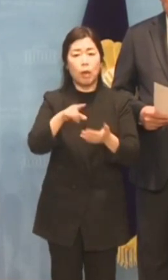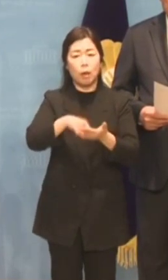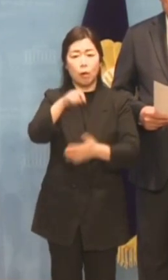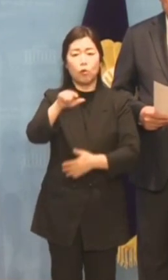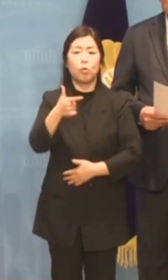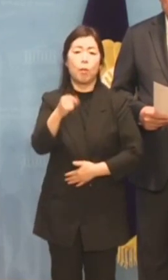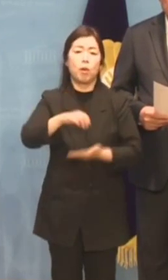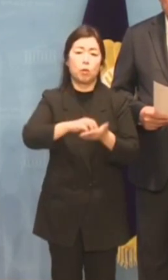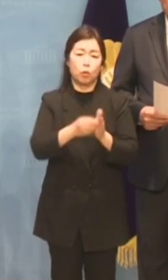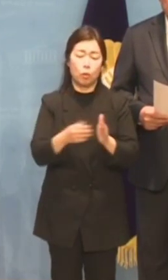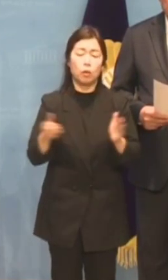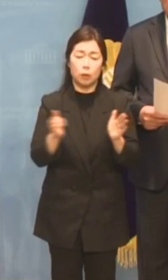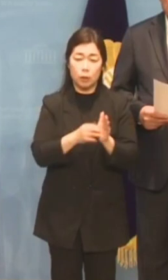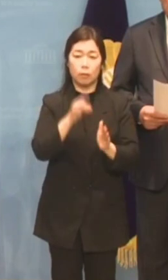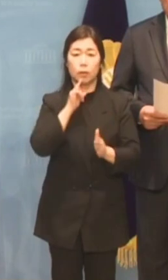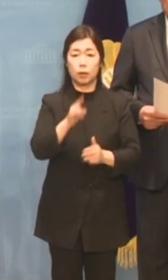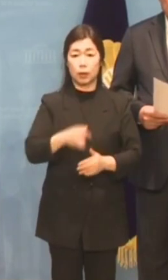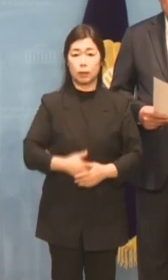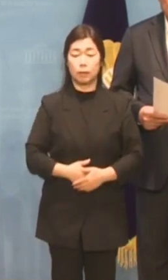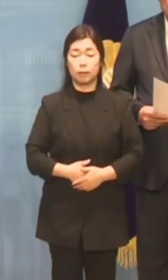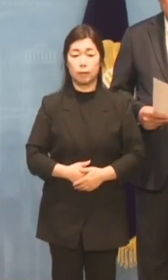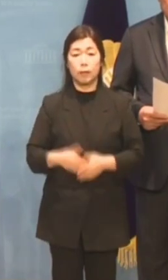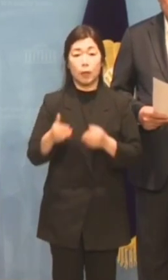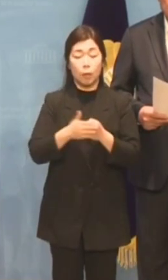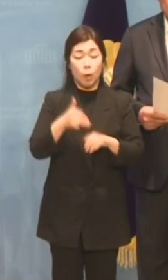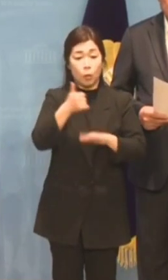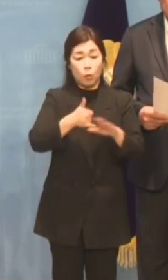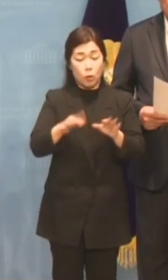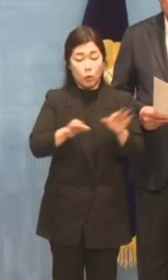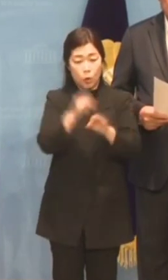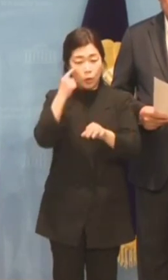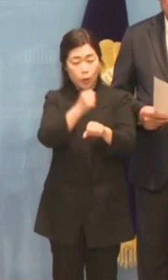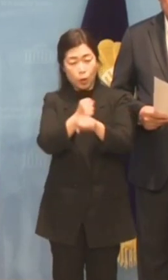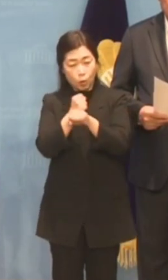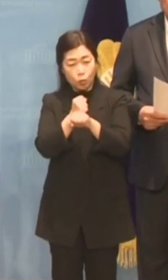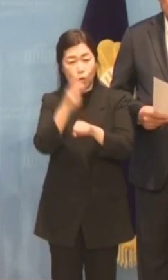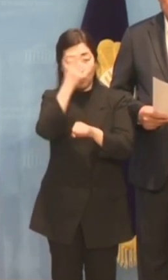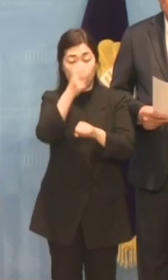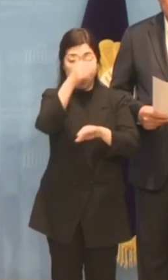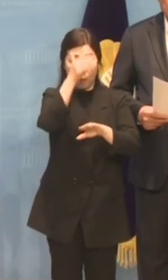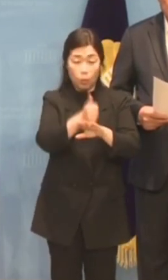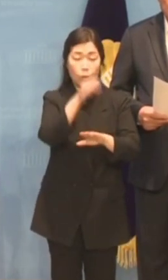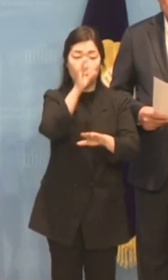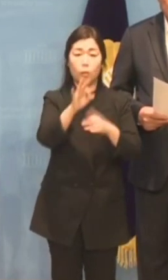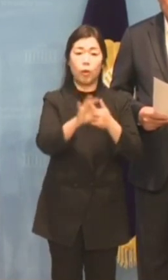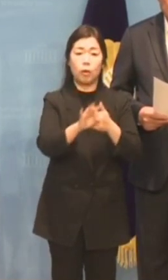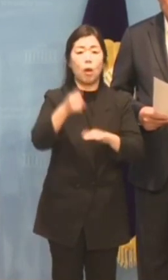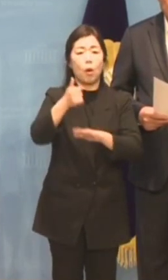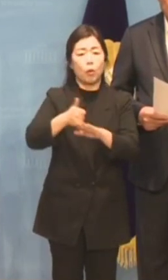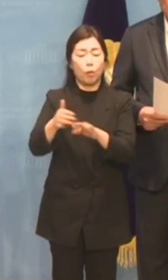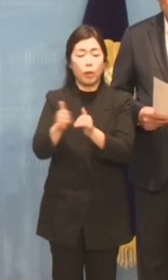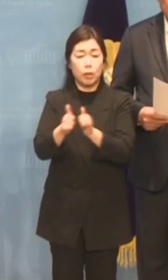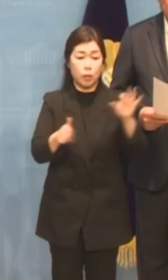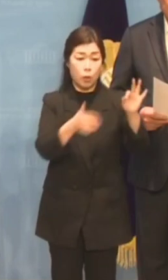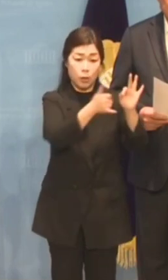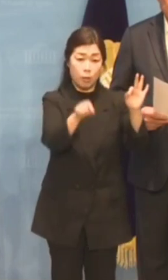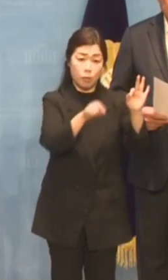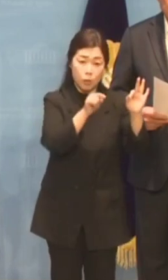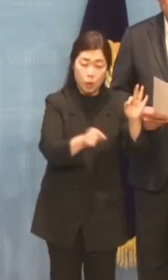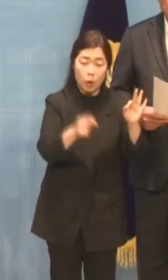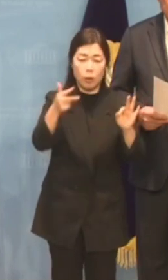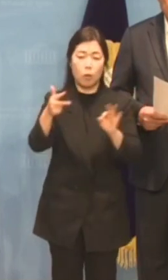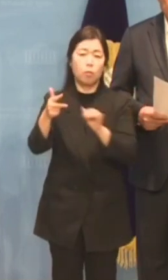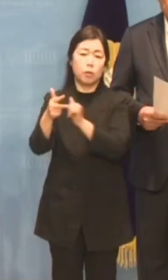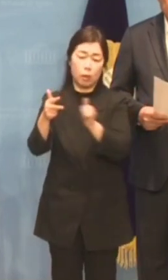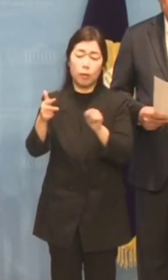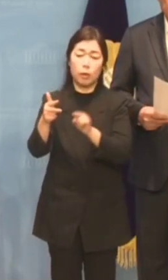원에 불과합니다. 이에 농촌경제연구원 조사에 따르면 농민 10명 중